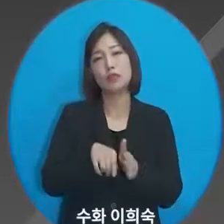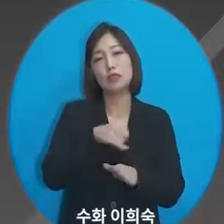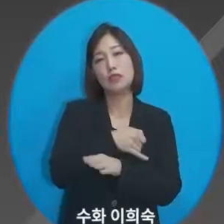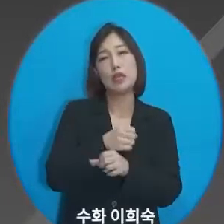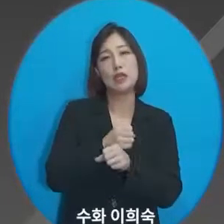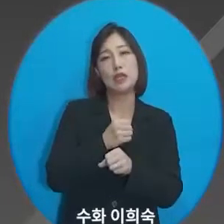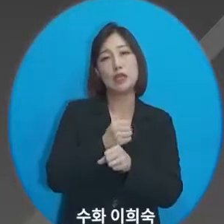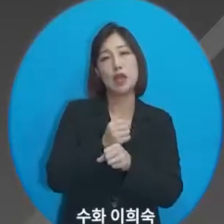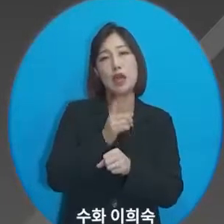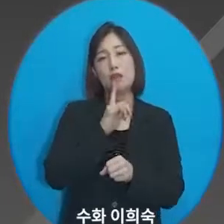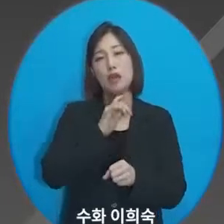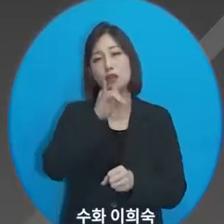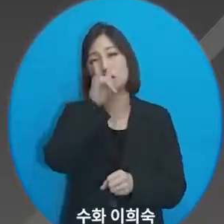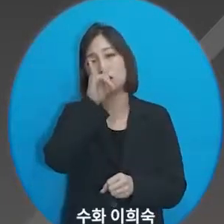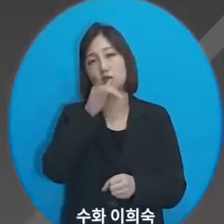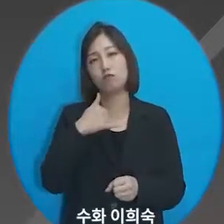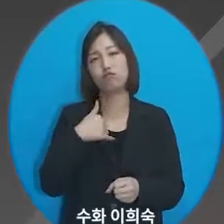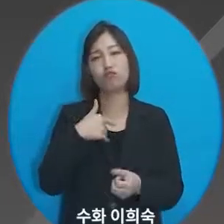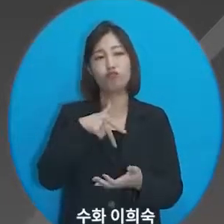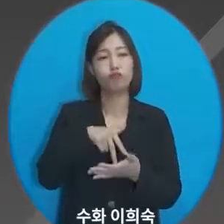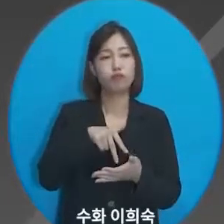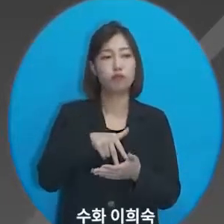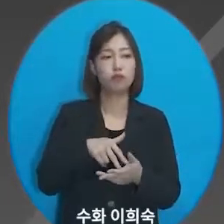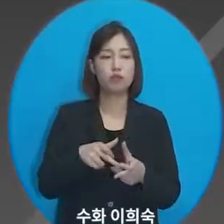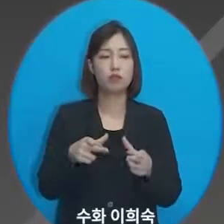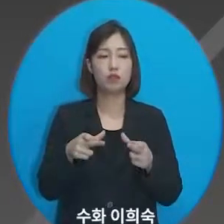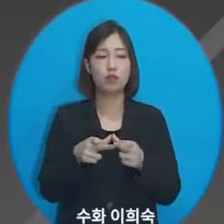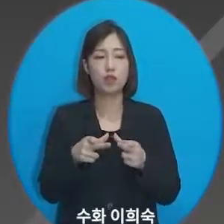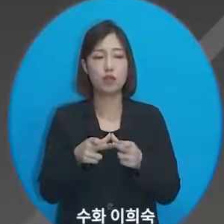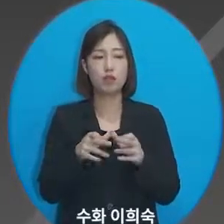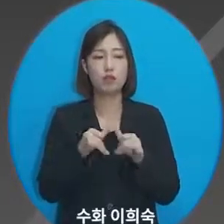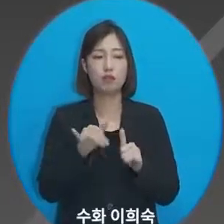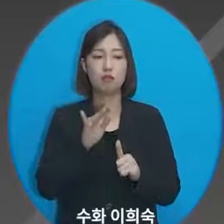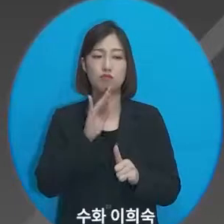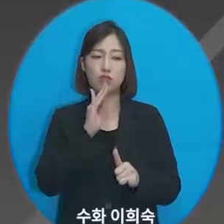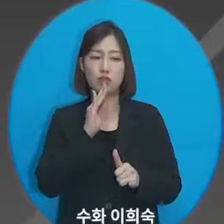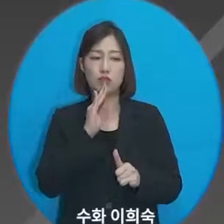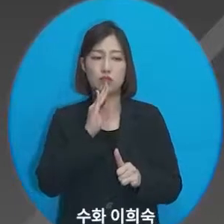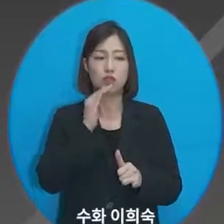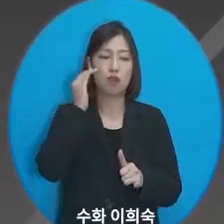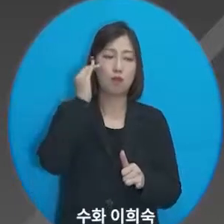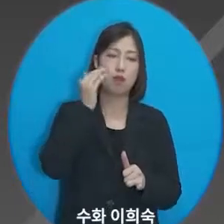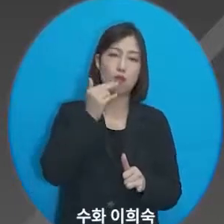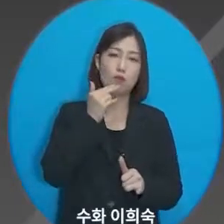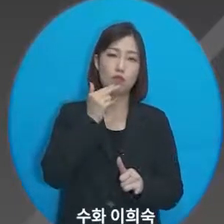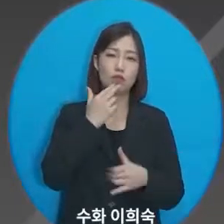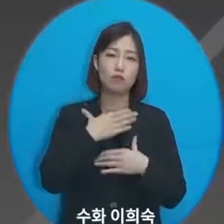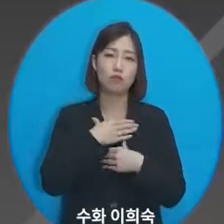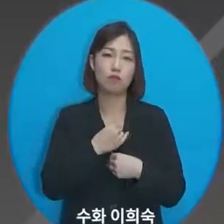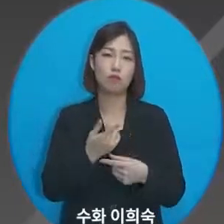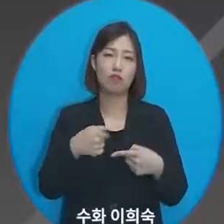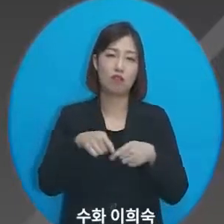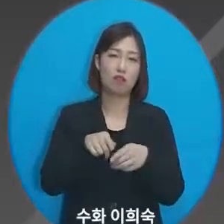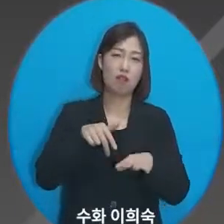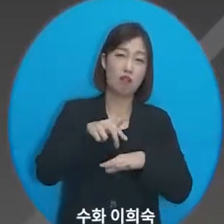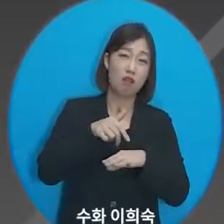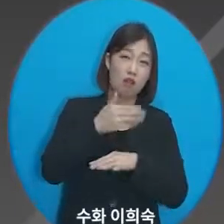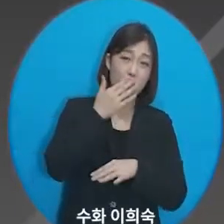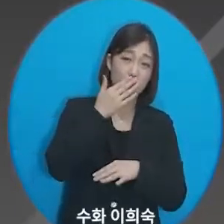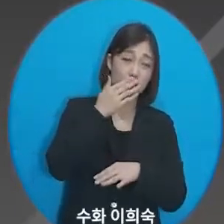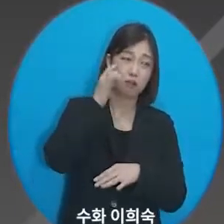분명히 물어보거든요. 그래서 어떤 유디를 위한 정책이라는 거는 이런 걸 발표할 때 솔직하게 말씀해야